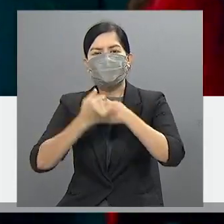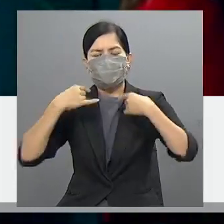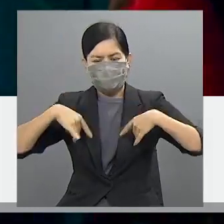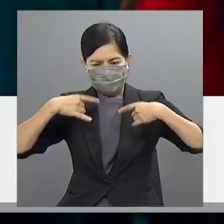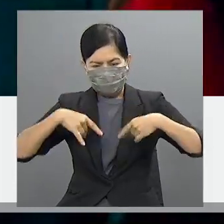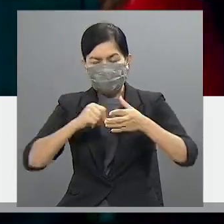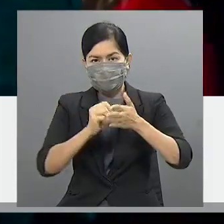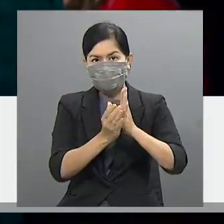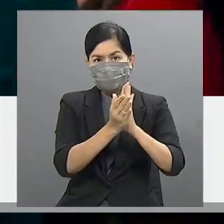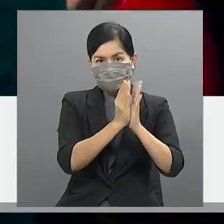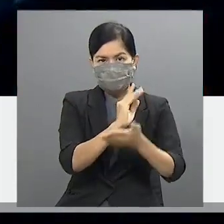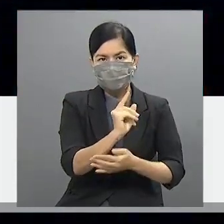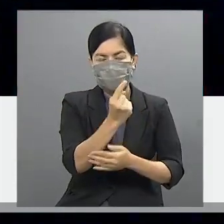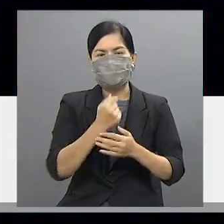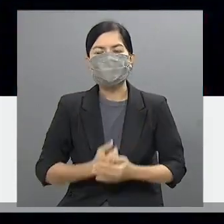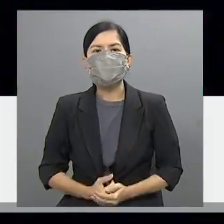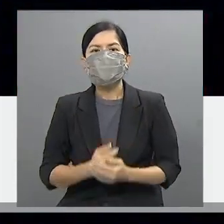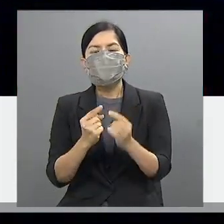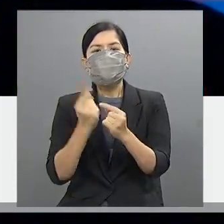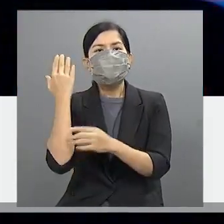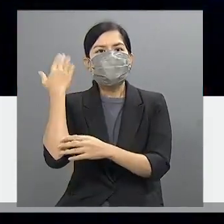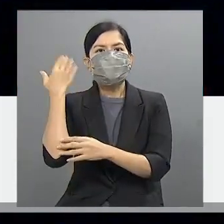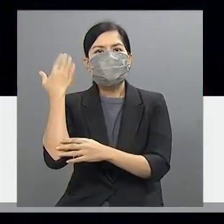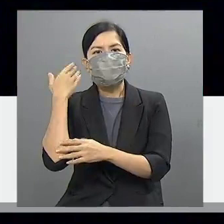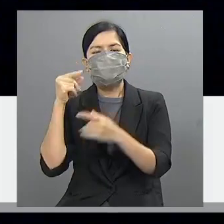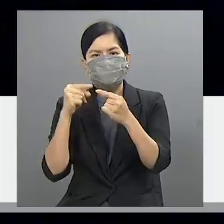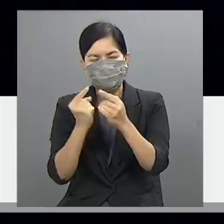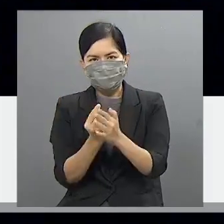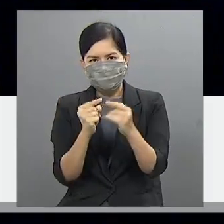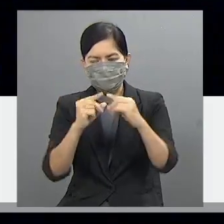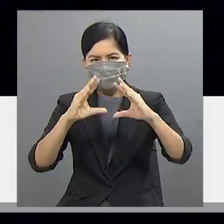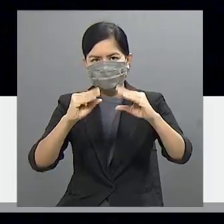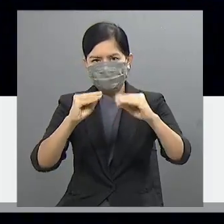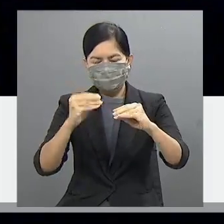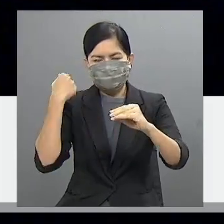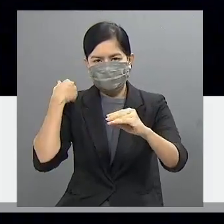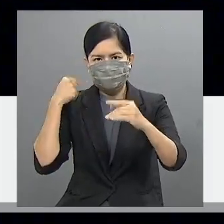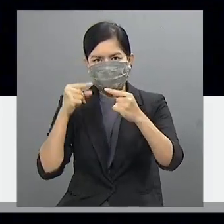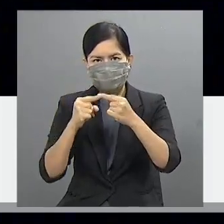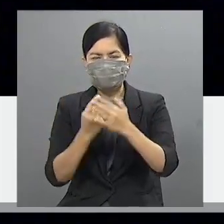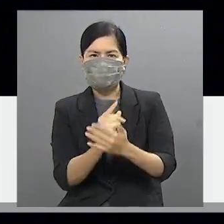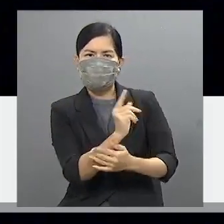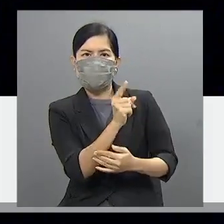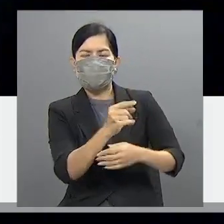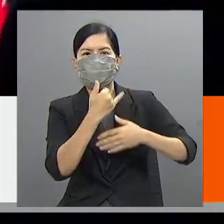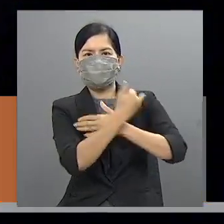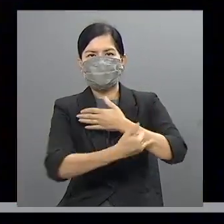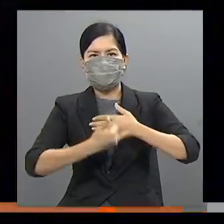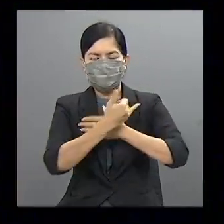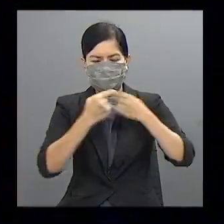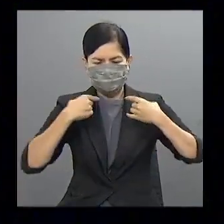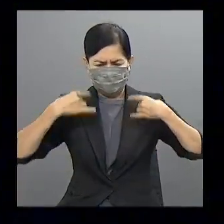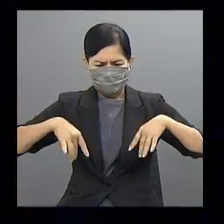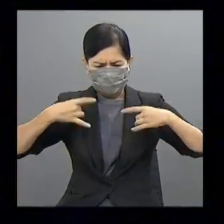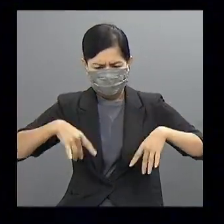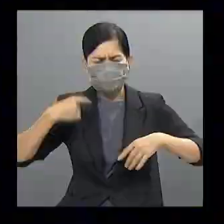ารณ์อย่างหนักบนเวที COP26 ที่กลาสโกนะคะจากการไม่ยอมลงนามเลิกใช้ถ่านหินและลดการปล่อยมีเ